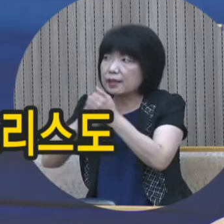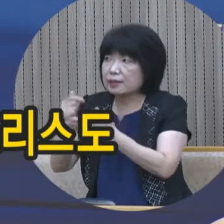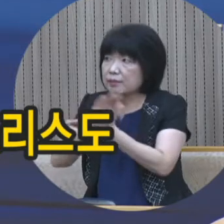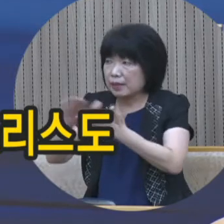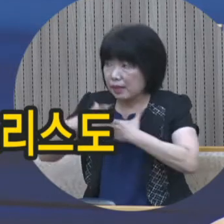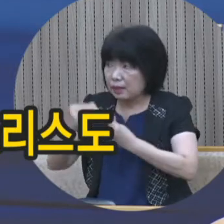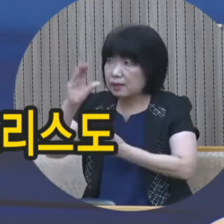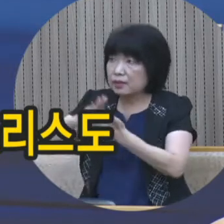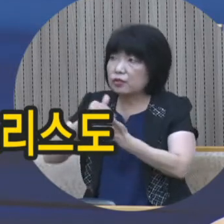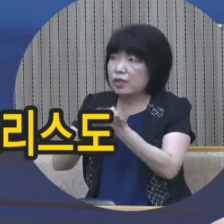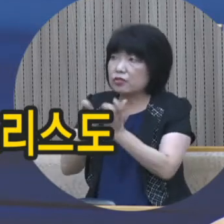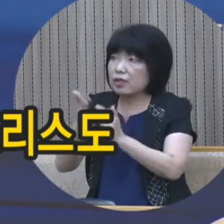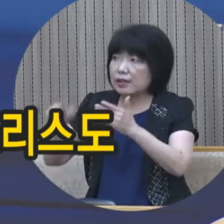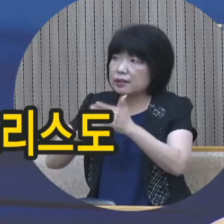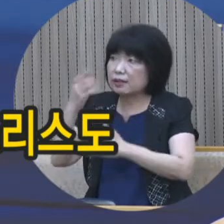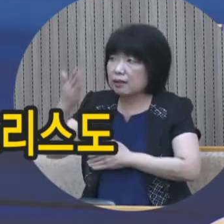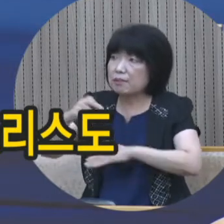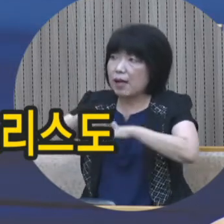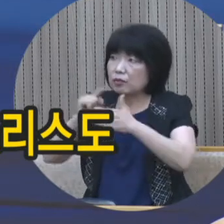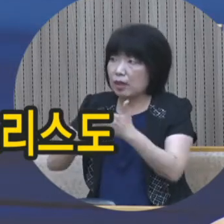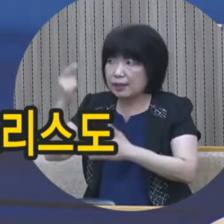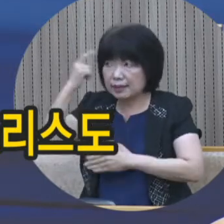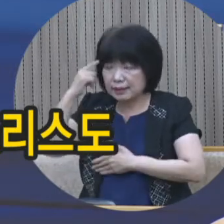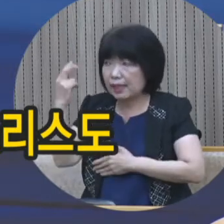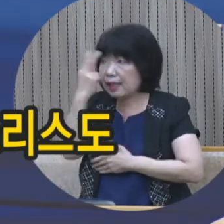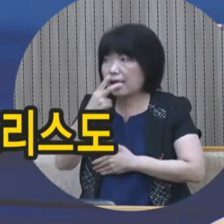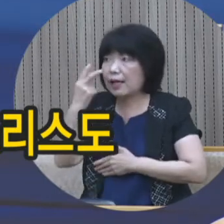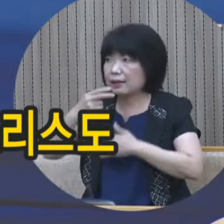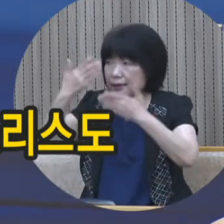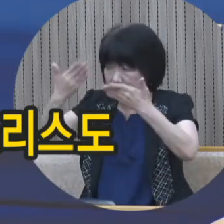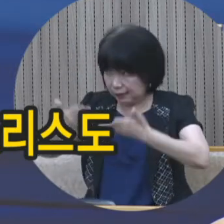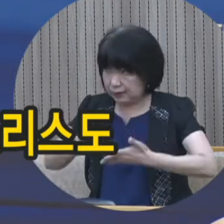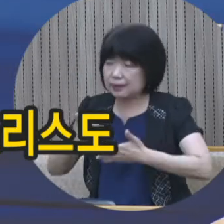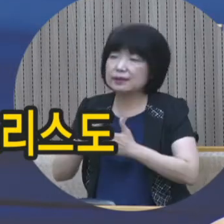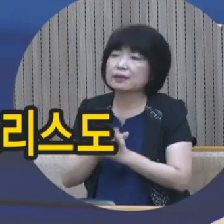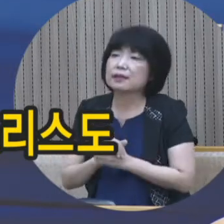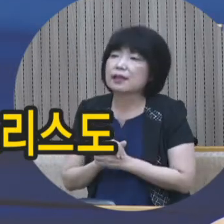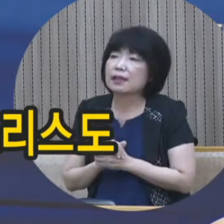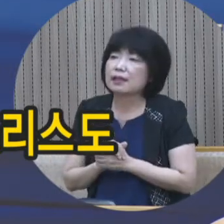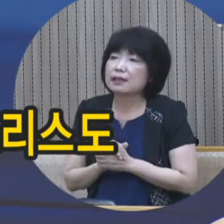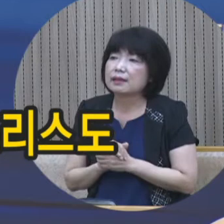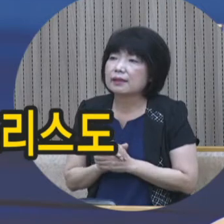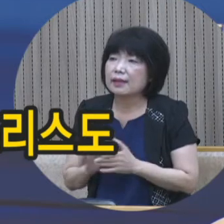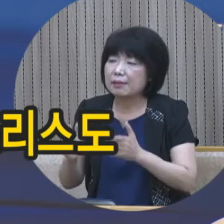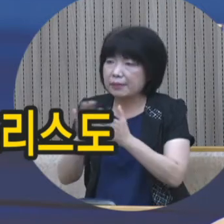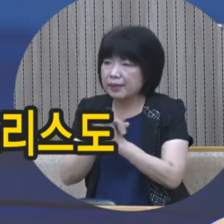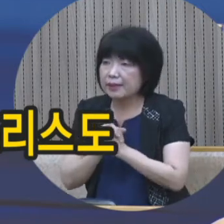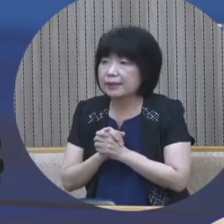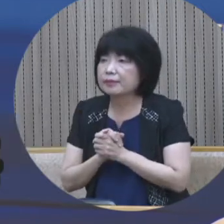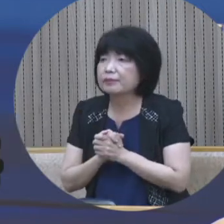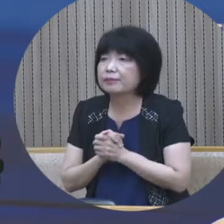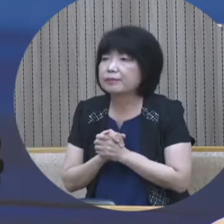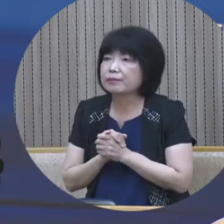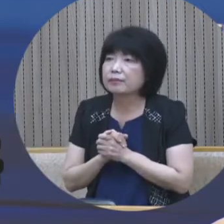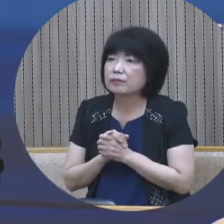평강이 그리스도 예수 안에서 너희 마음과 생각을 지키시리라.